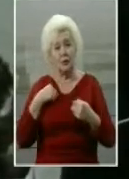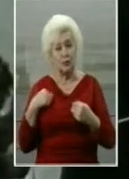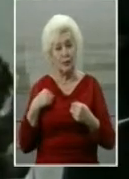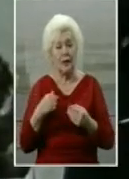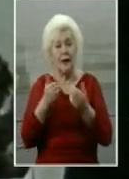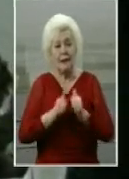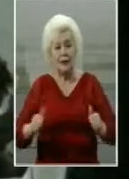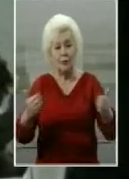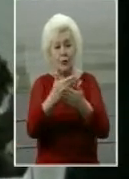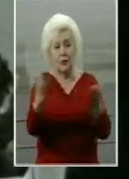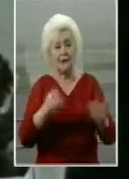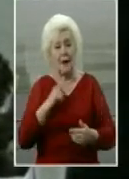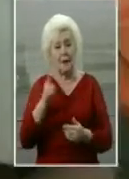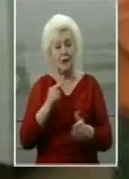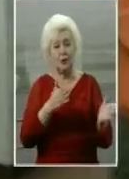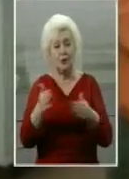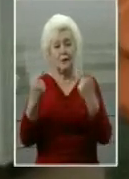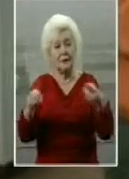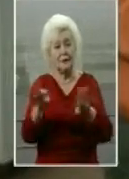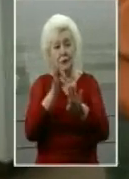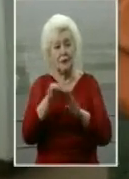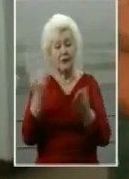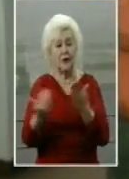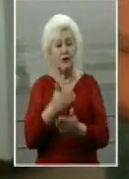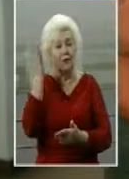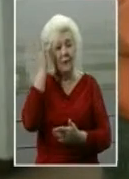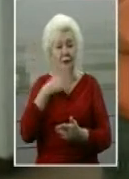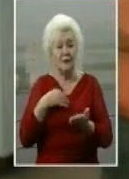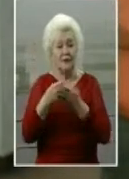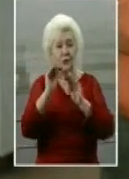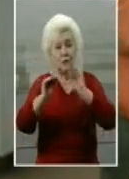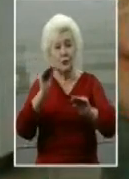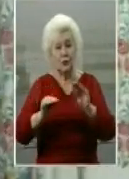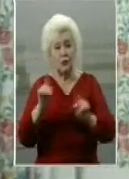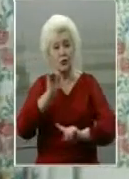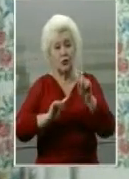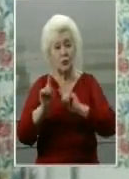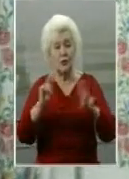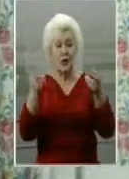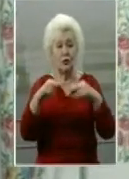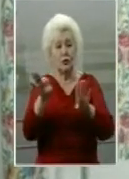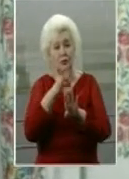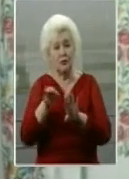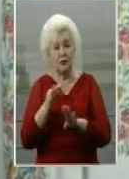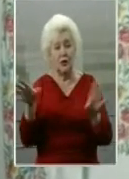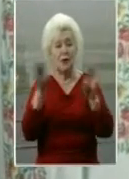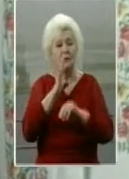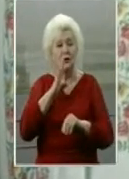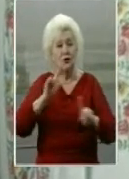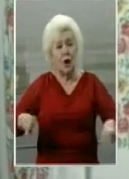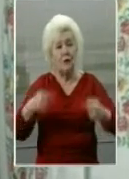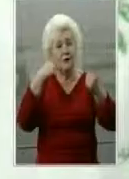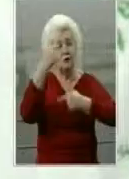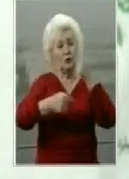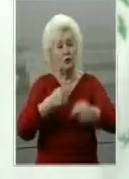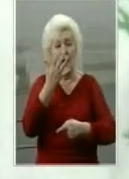себе майстриня гуртує інших вишивальниць Нової Каховки. Свої зібрання вони називають клубом вишивальниць. Разом жінки відроджують